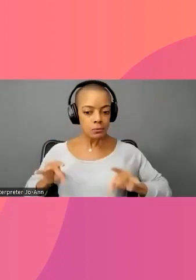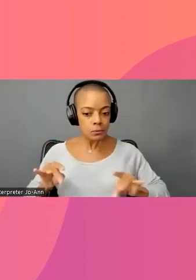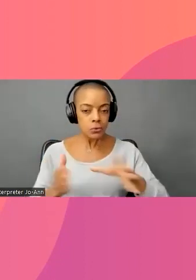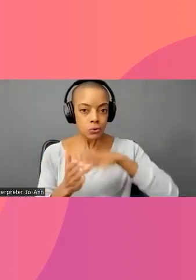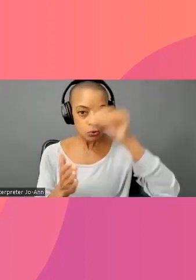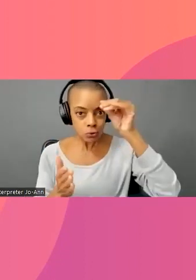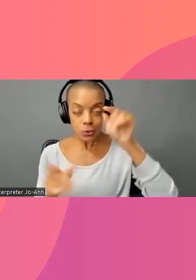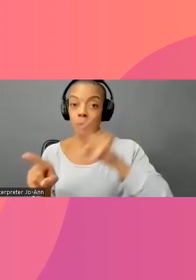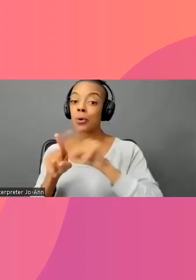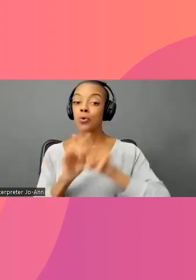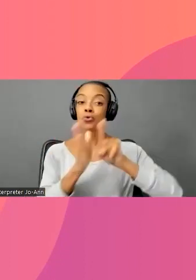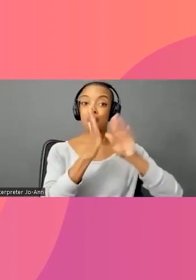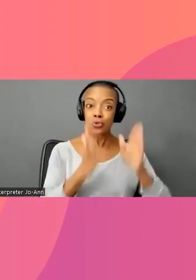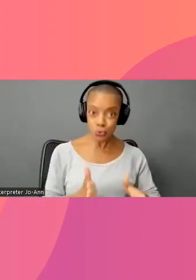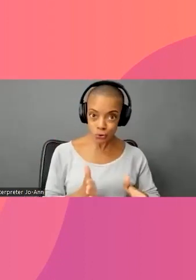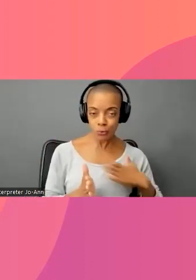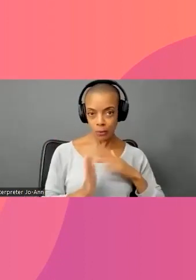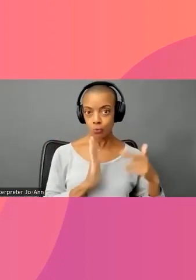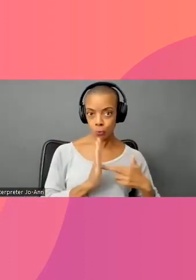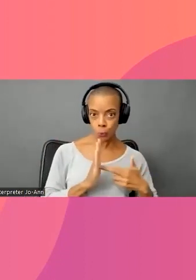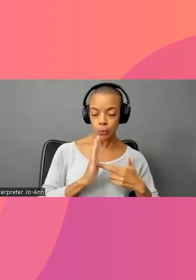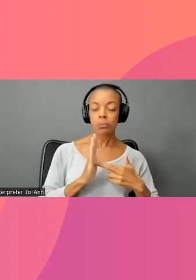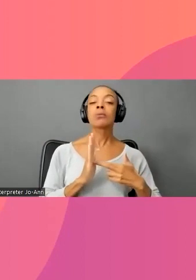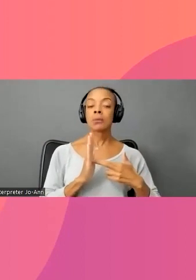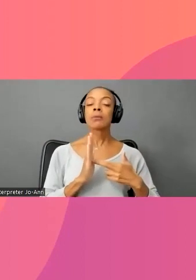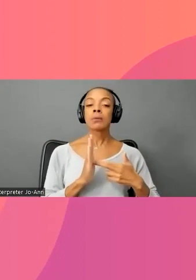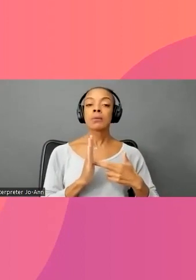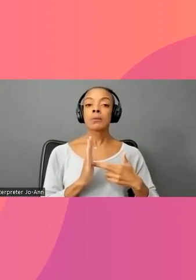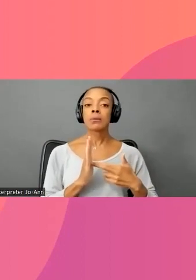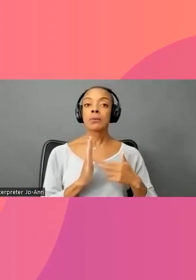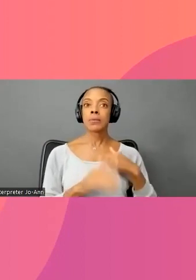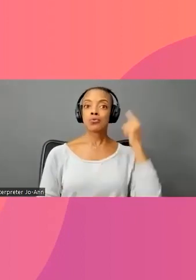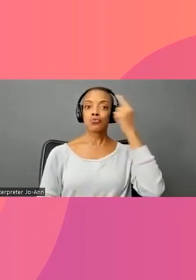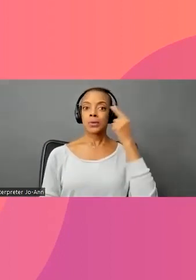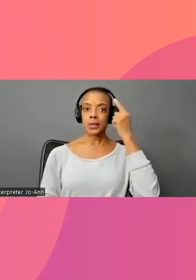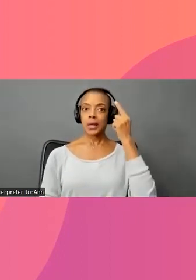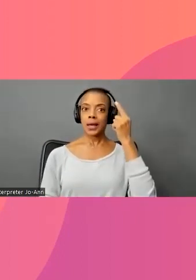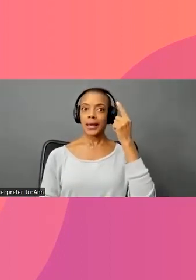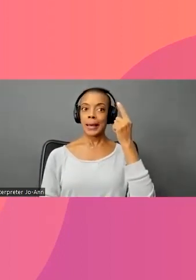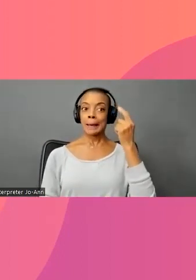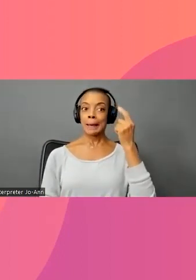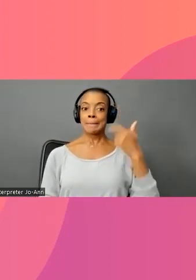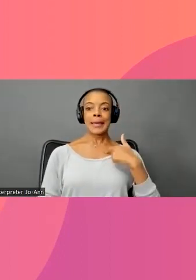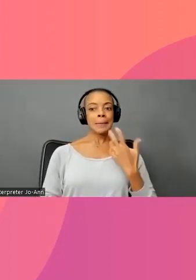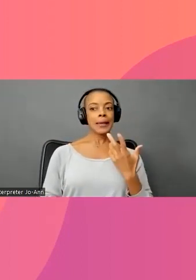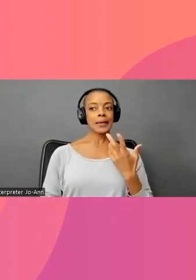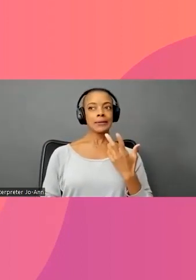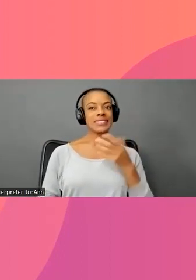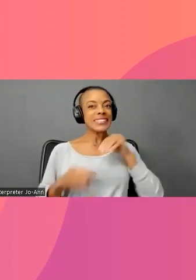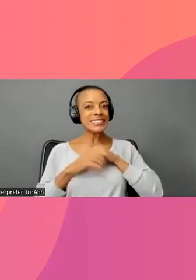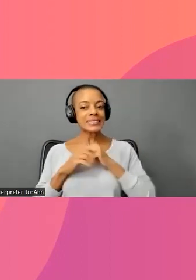être utilisée à l'écrit pour informer les recherches. Mais j'ai commencé à comprendre que